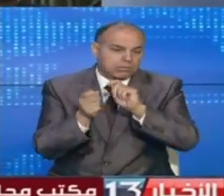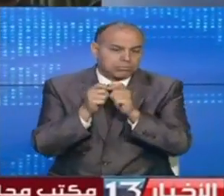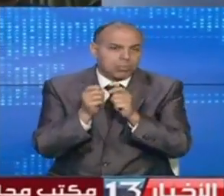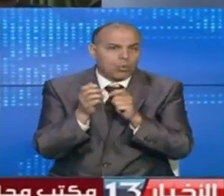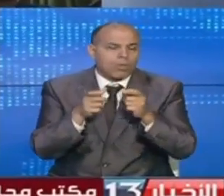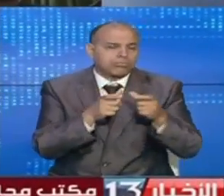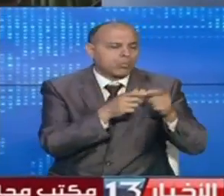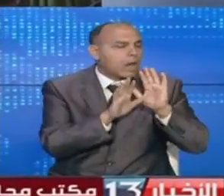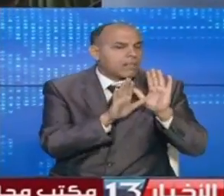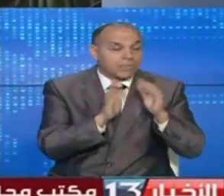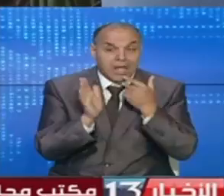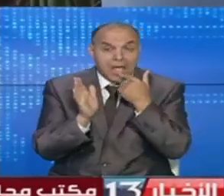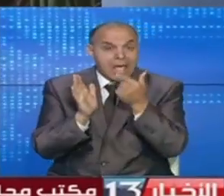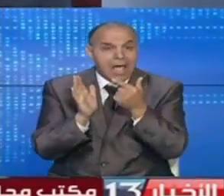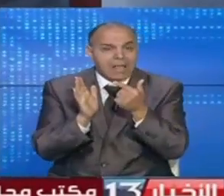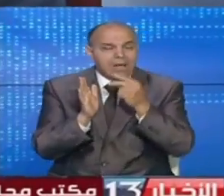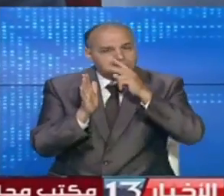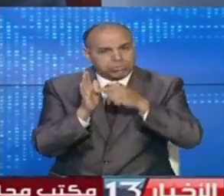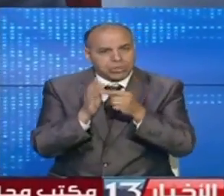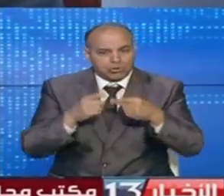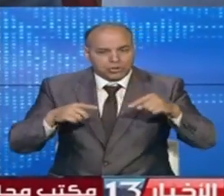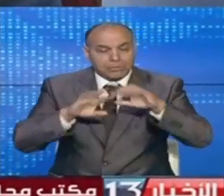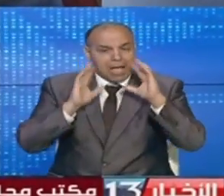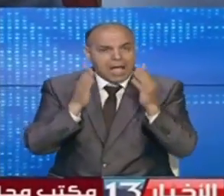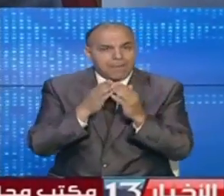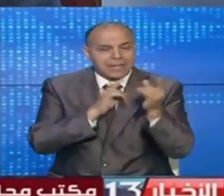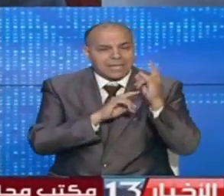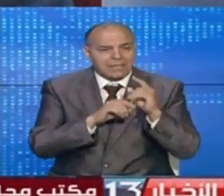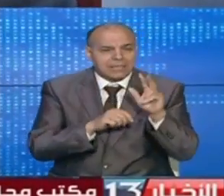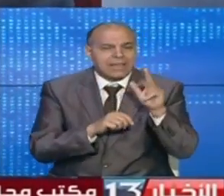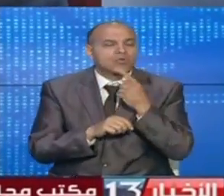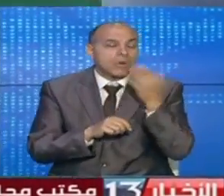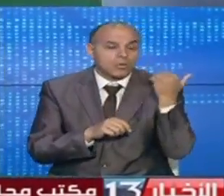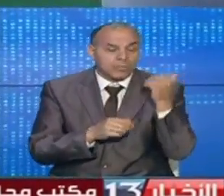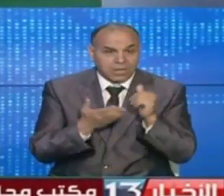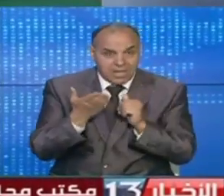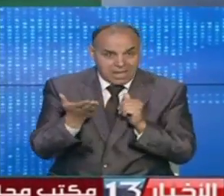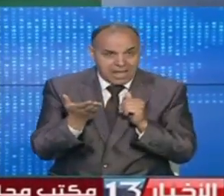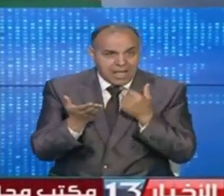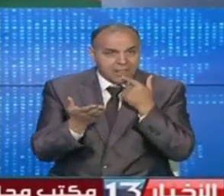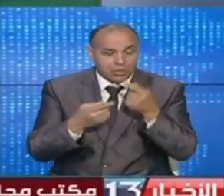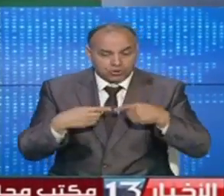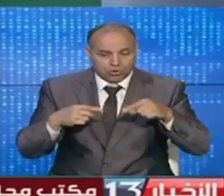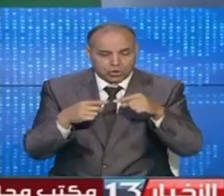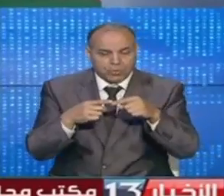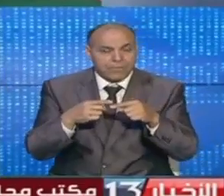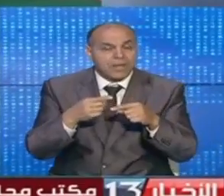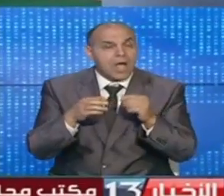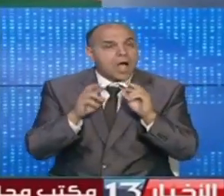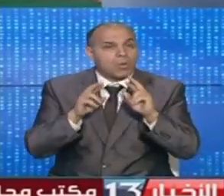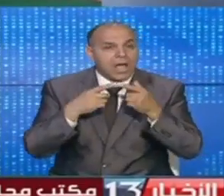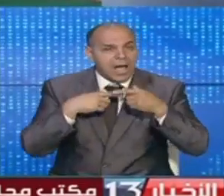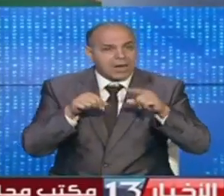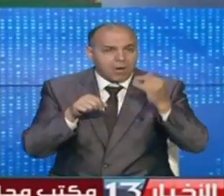باقي الكتل، ولذلك فقد أقرت جلسة عامة بتاريخ 3 جوان. وتأتي هذه الجلسة تحت عنوان